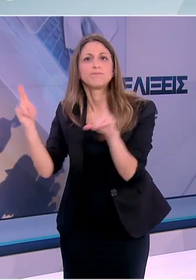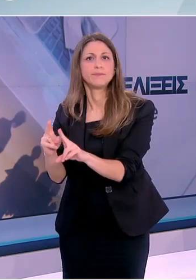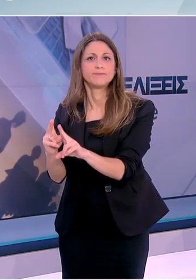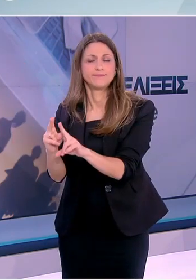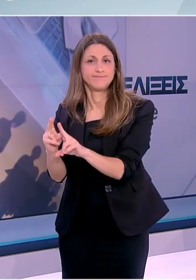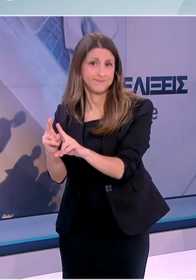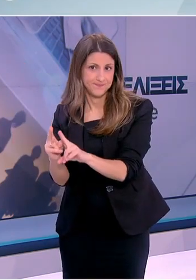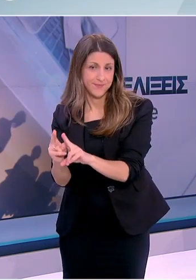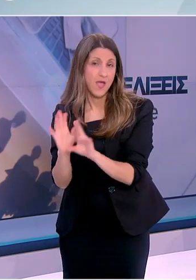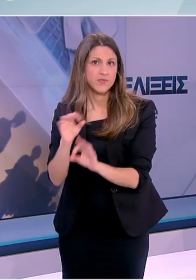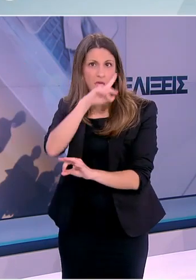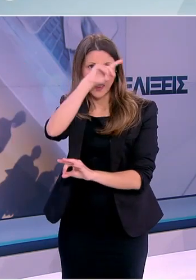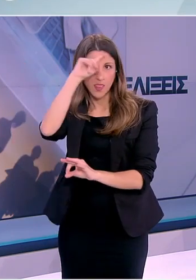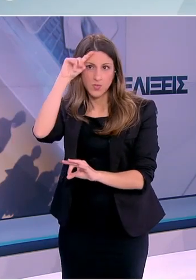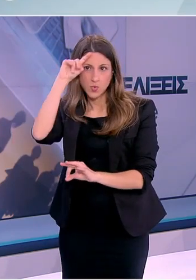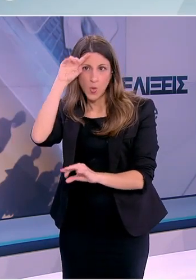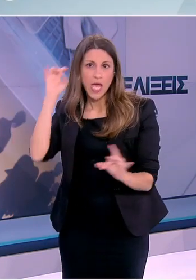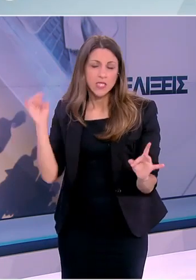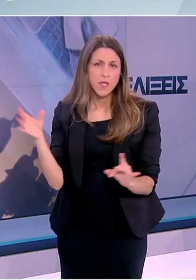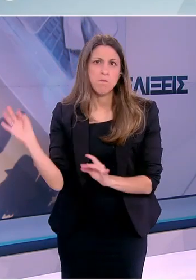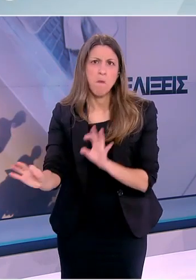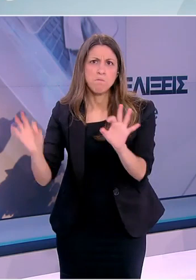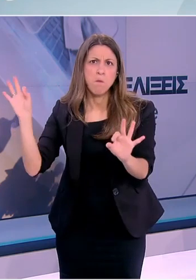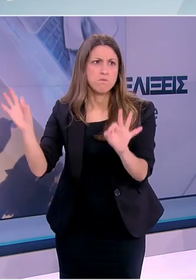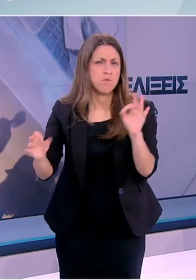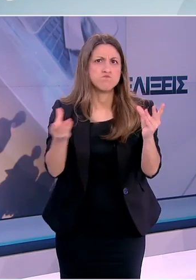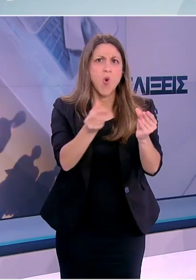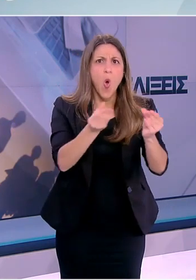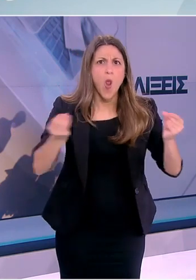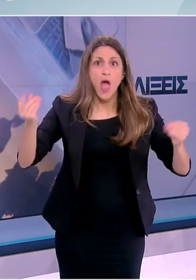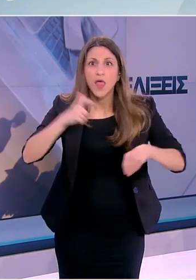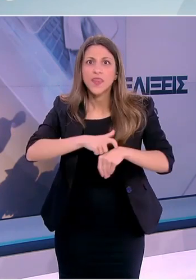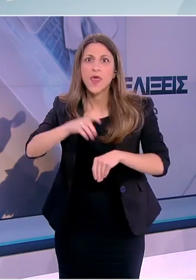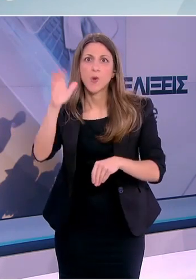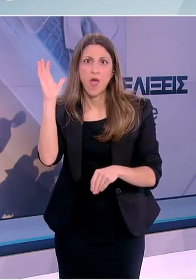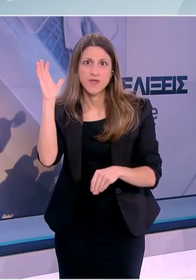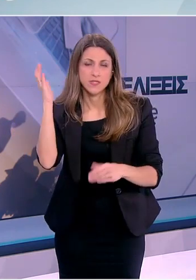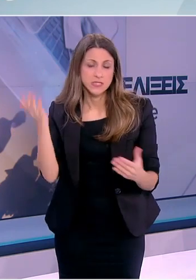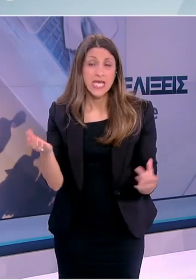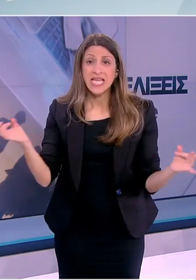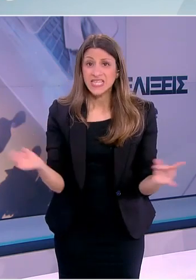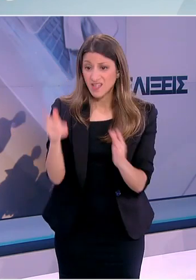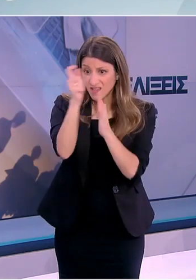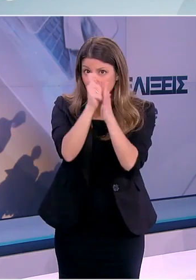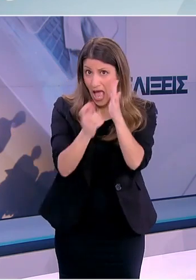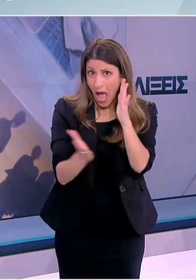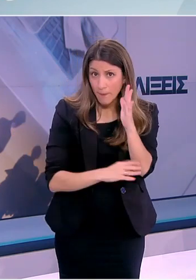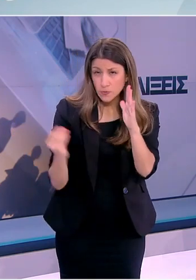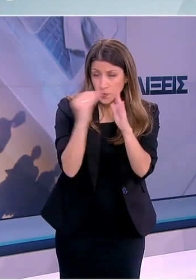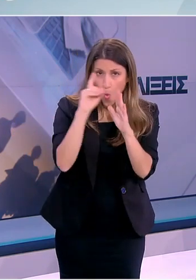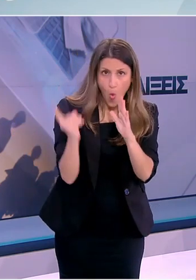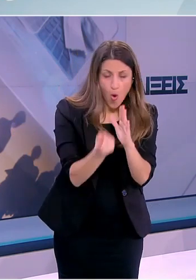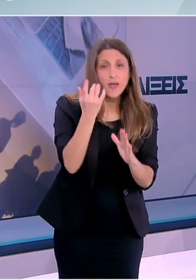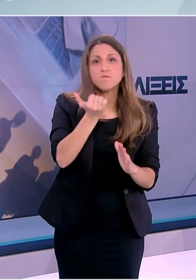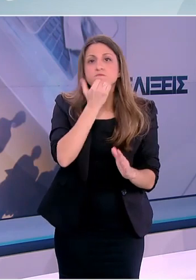που λέγεται, είναι δύσκολο βέβαια όταν έχεις μεγάλους αριθμούς κρουσμάτων και όταν υποκαταγράφεις την νόσο. Έτσι γίνεται αυτό ακριβώς που περιγράφει